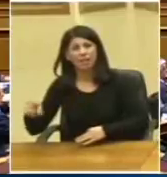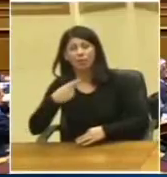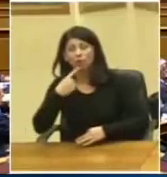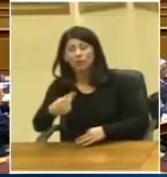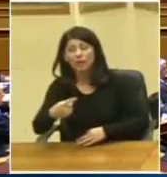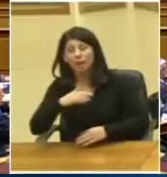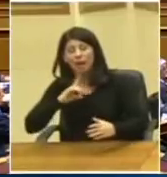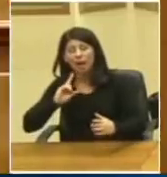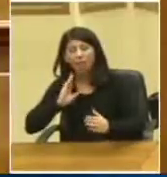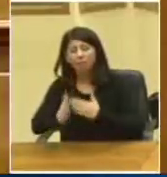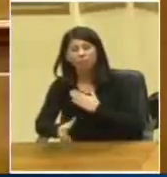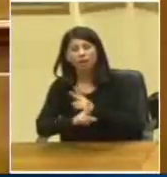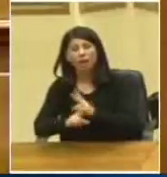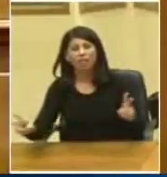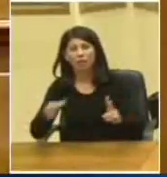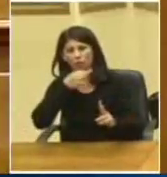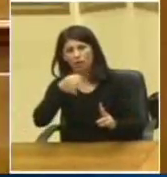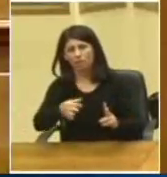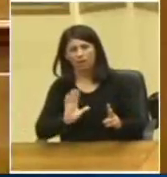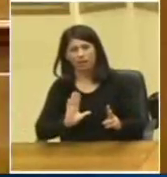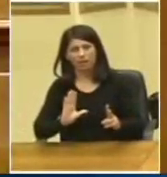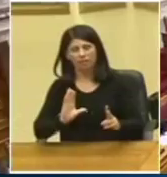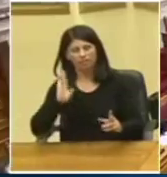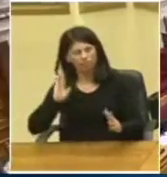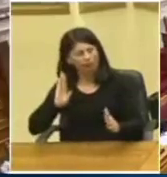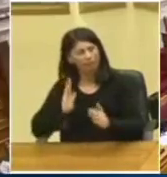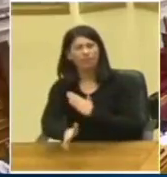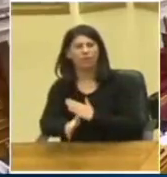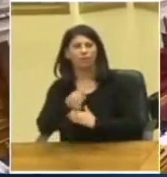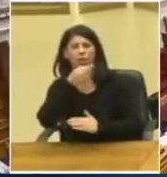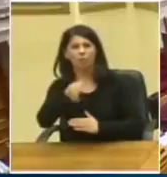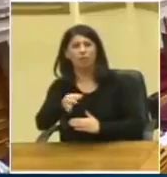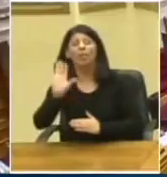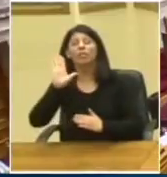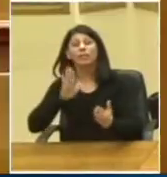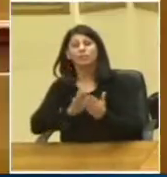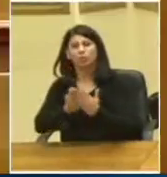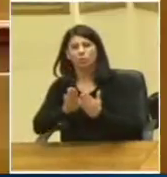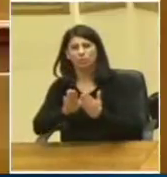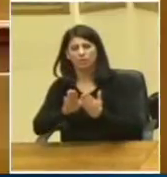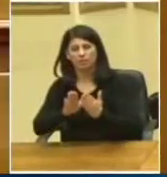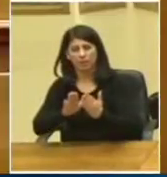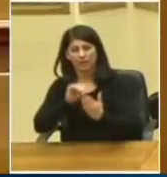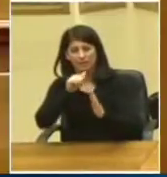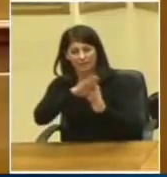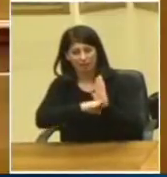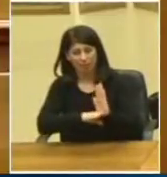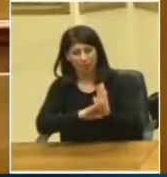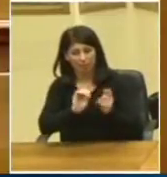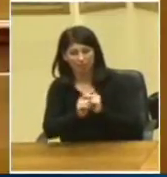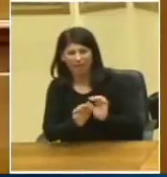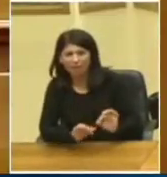καθαρά. Το λέμε καθαρά και εξάστερα. Δεν αντιμετωπίζουμε τη συνταγματική μεταρρύθμιση με βάση